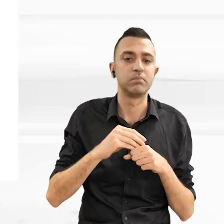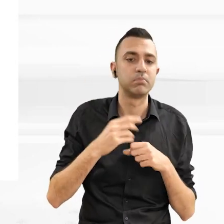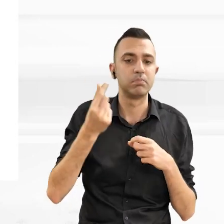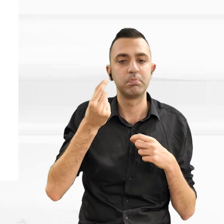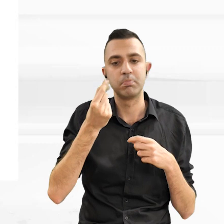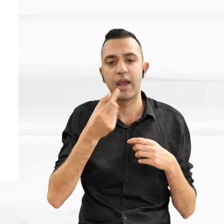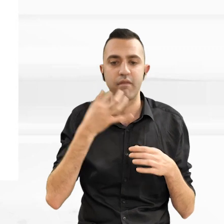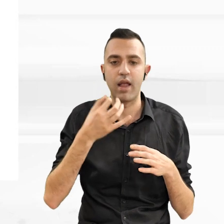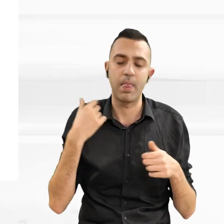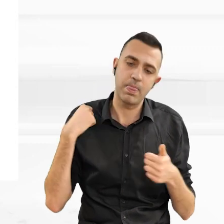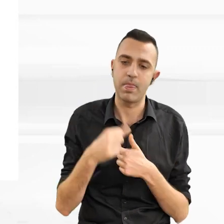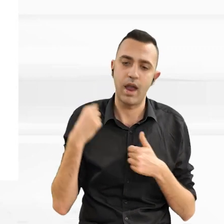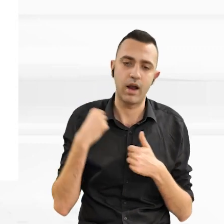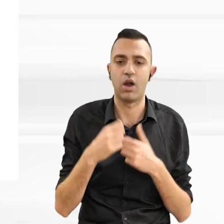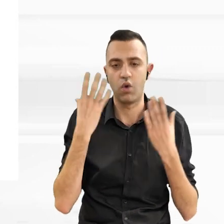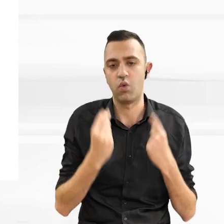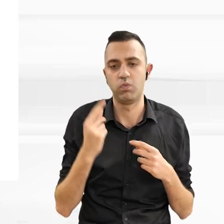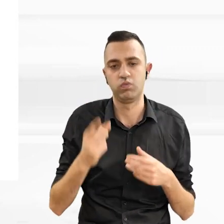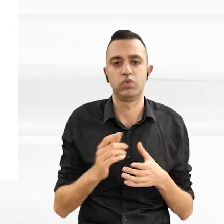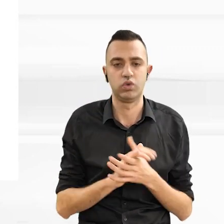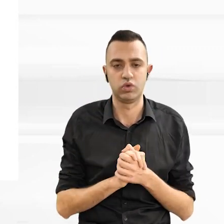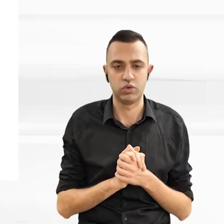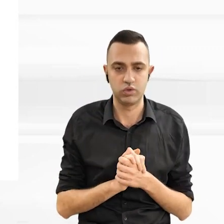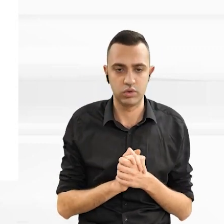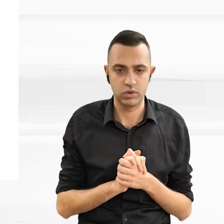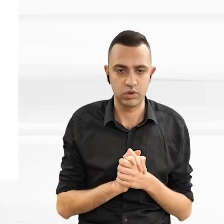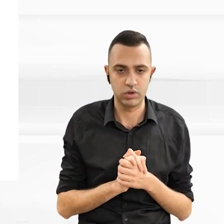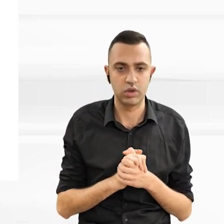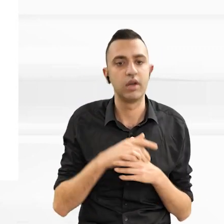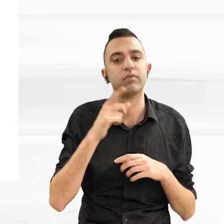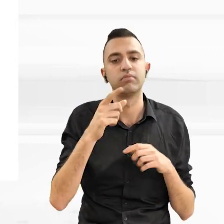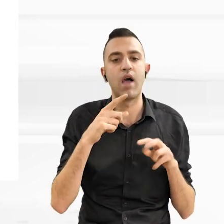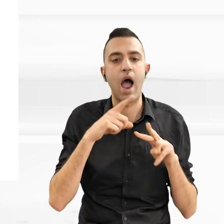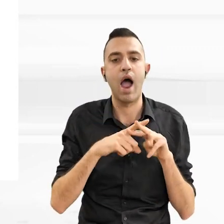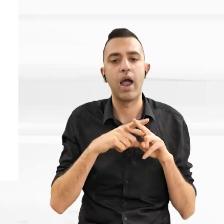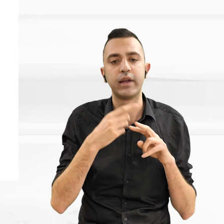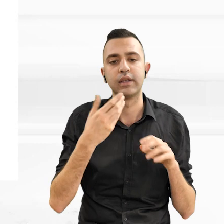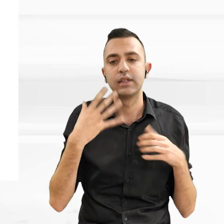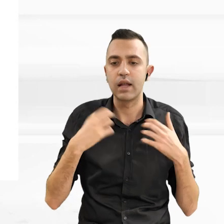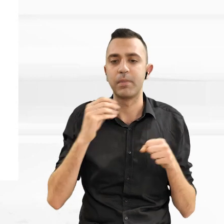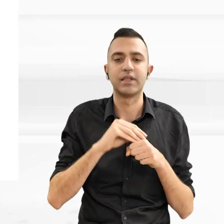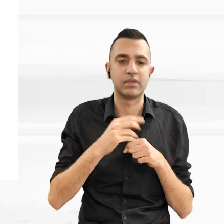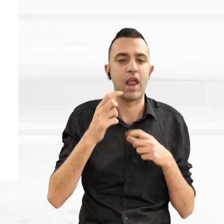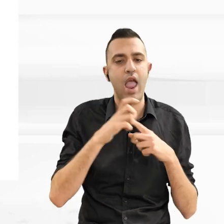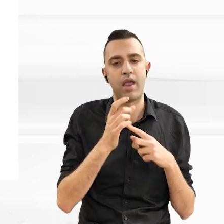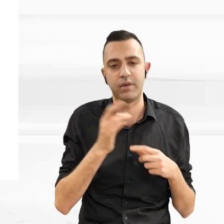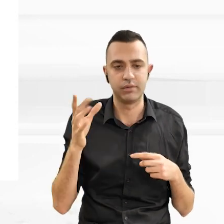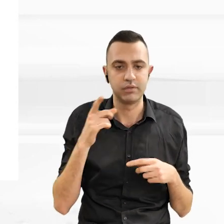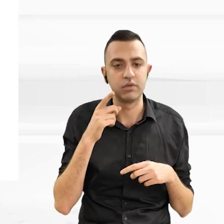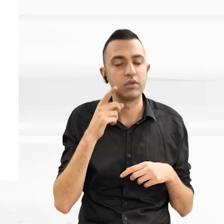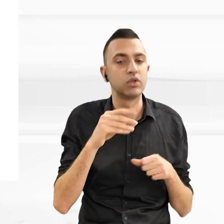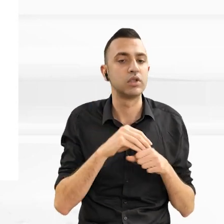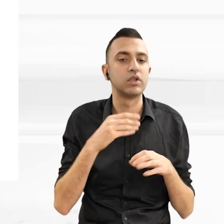Evet yer yer bir döner arkadaşlar Ahengi sağlamak için tekrar edilmiş ifadelere seçeneğinde ediyorum